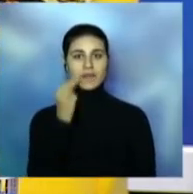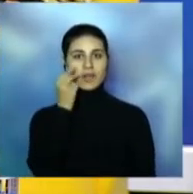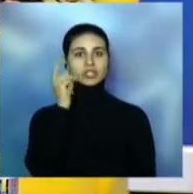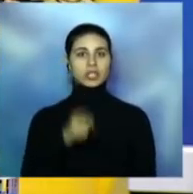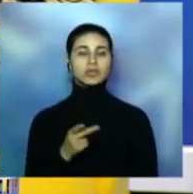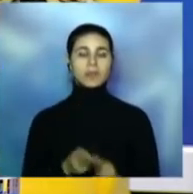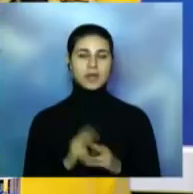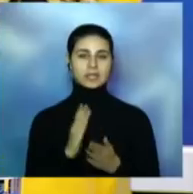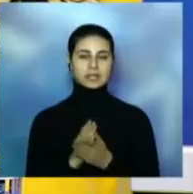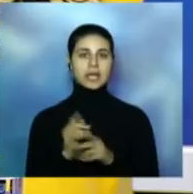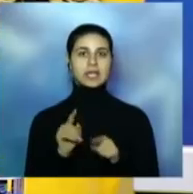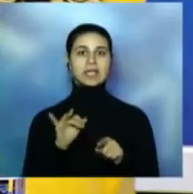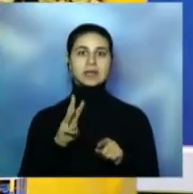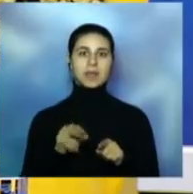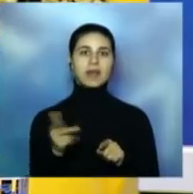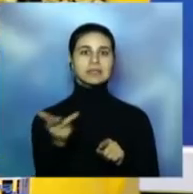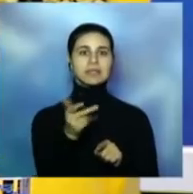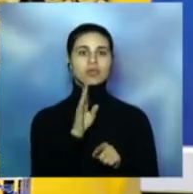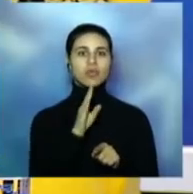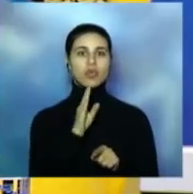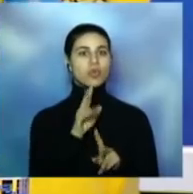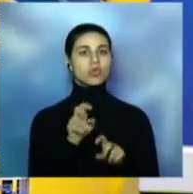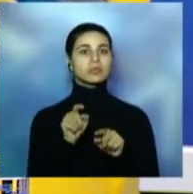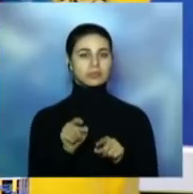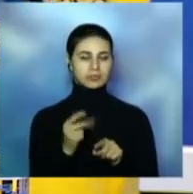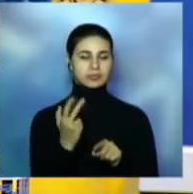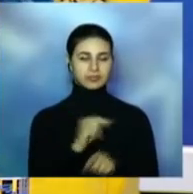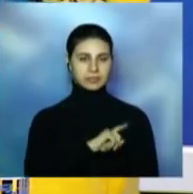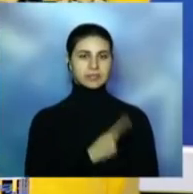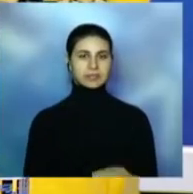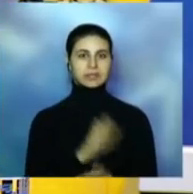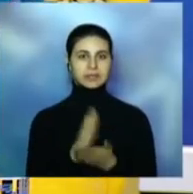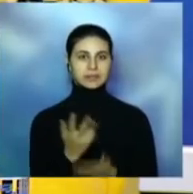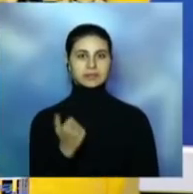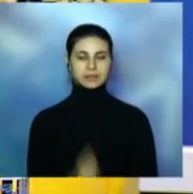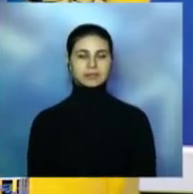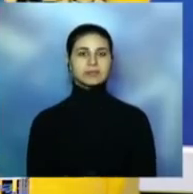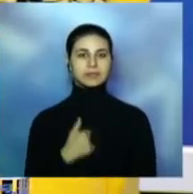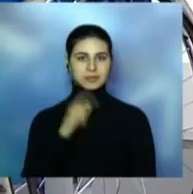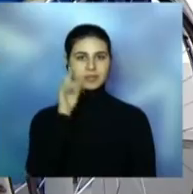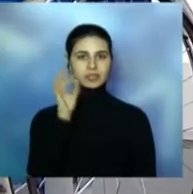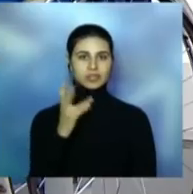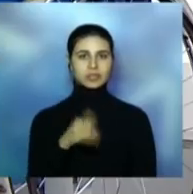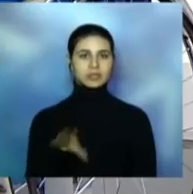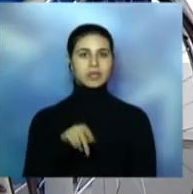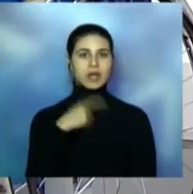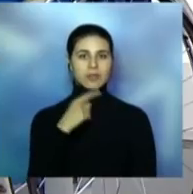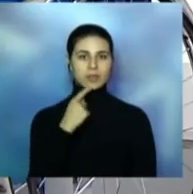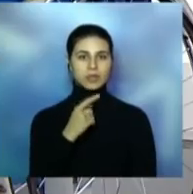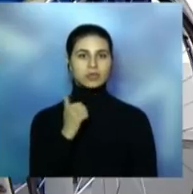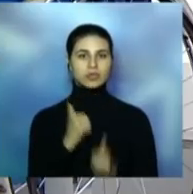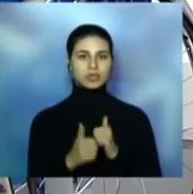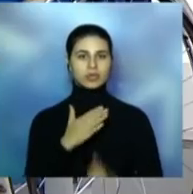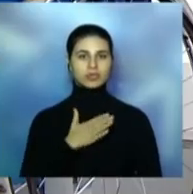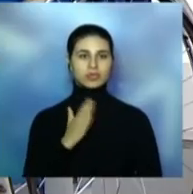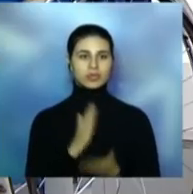ეს არის ამ შემთხვევაში ირმას, ინინას, თეას, ასე არ არის ქალებო. კი, რა თქმა უნდა, მე ხშირად მაღიზიანებს ხოლმე, როცა ამბობენ, რომ